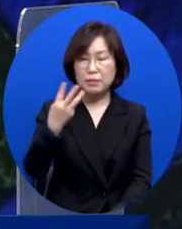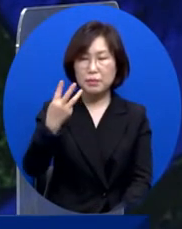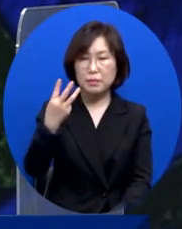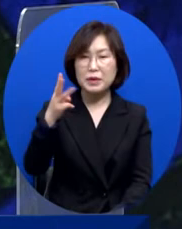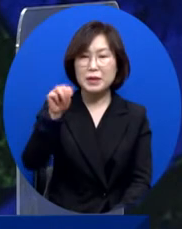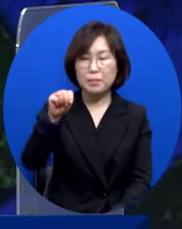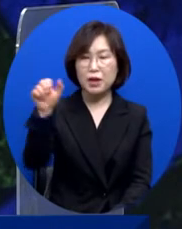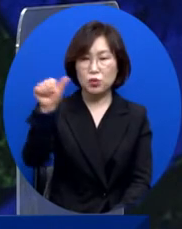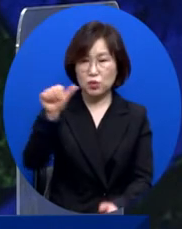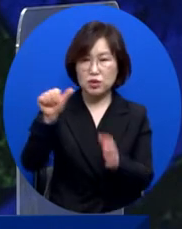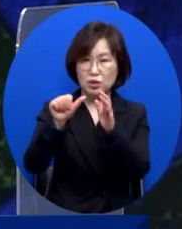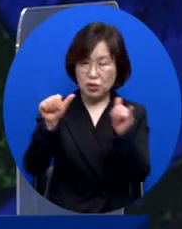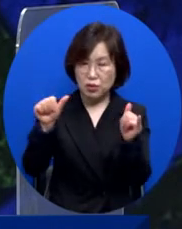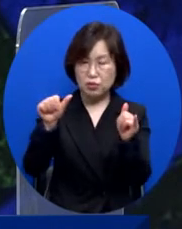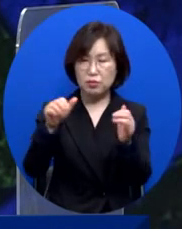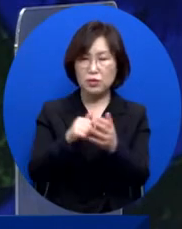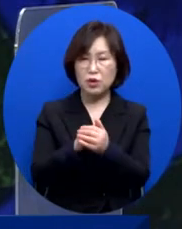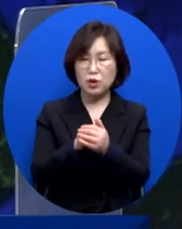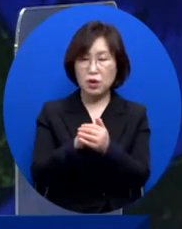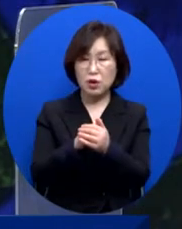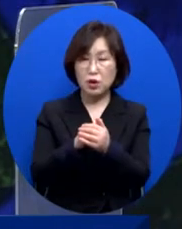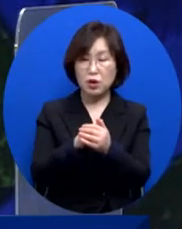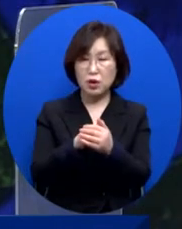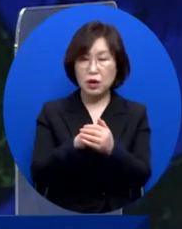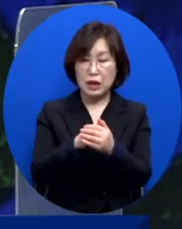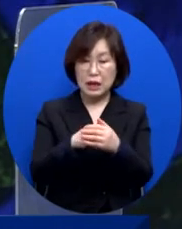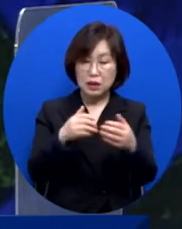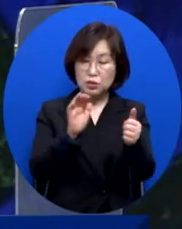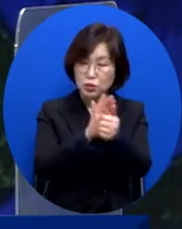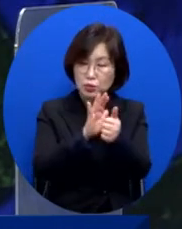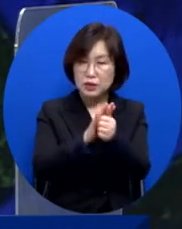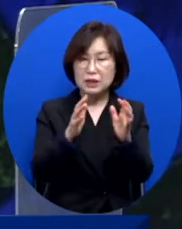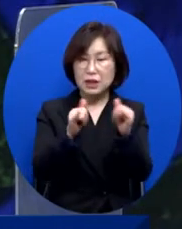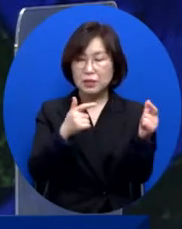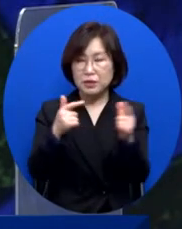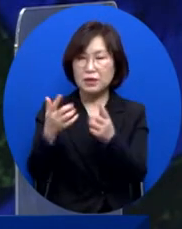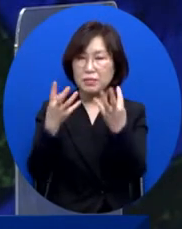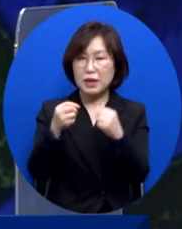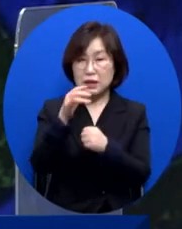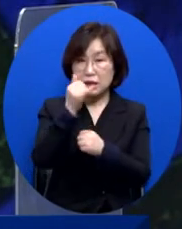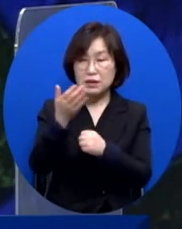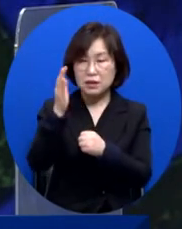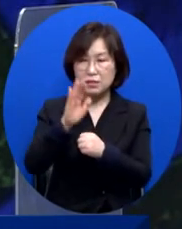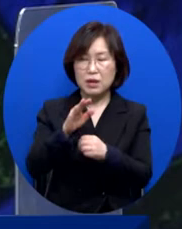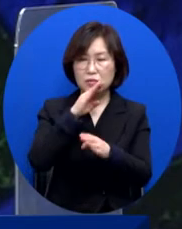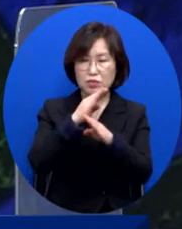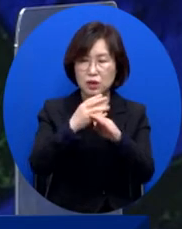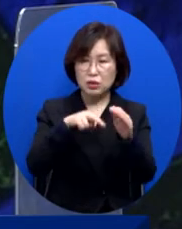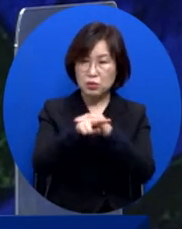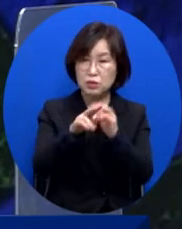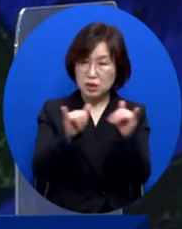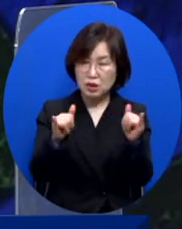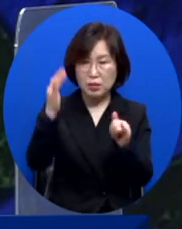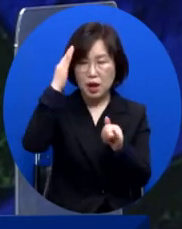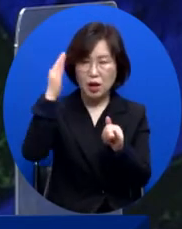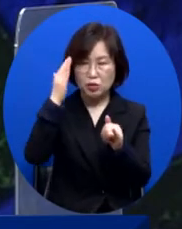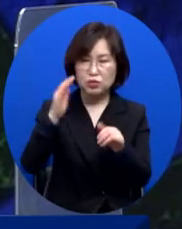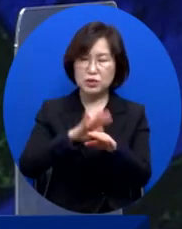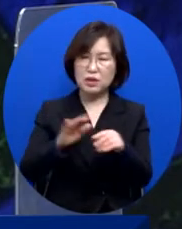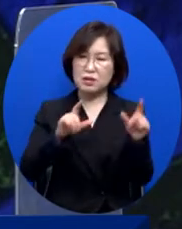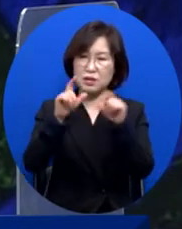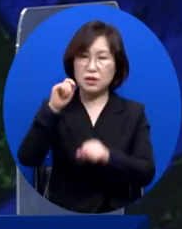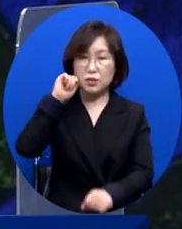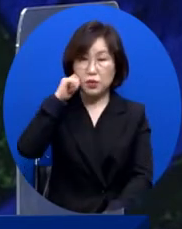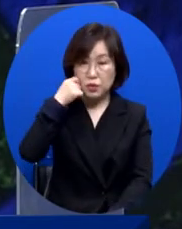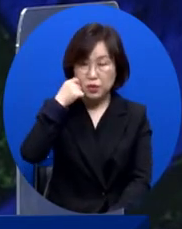넘습니다. 탈북민과 함께 탈북자 사역 교회와 기관도 많아졌지만 여전히 탈북민들의 한국 정착은 어려운데요.